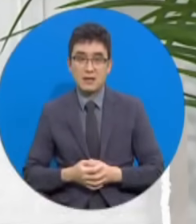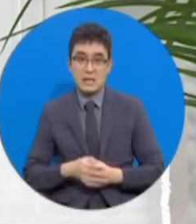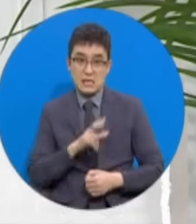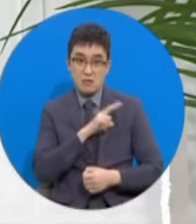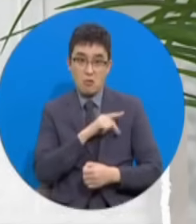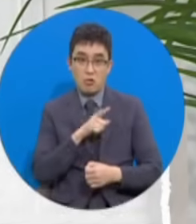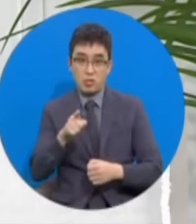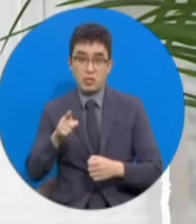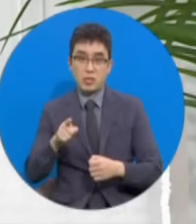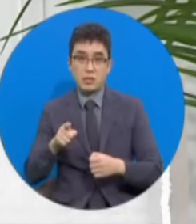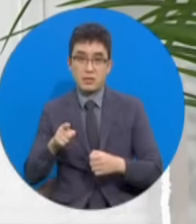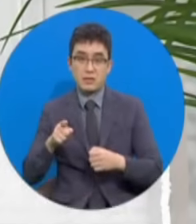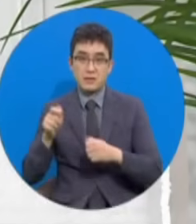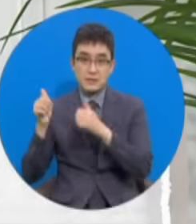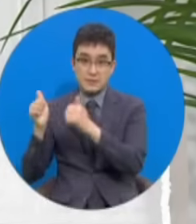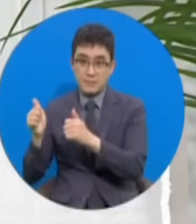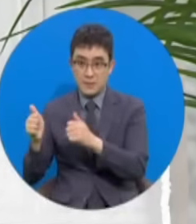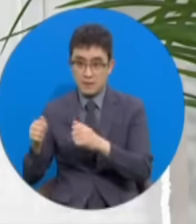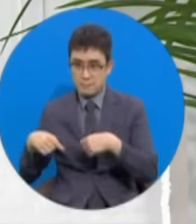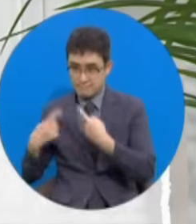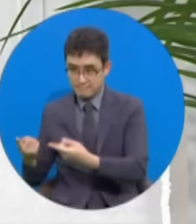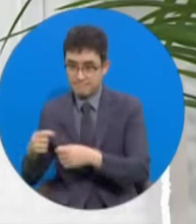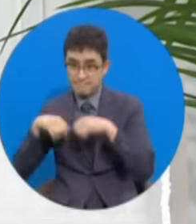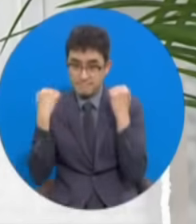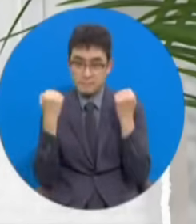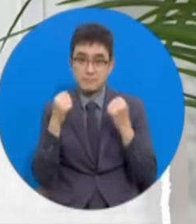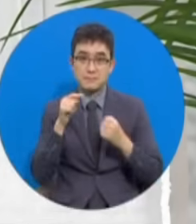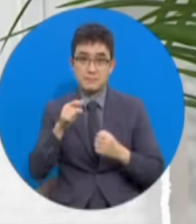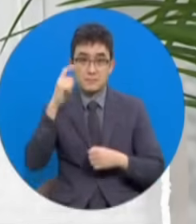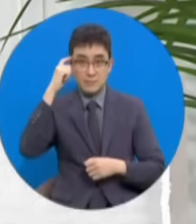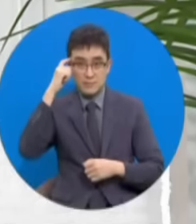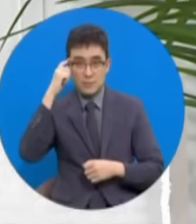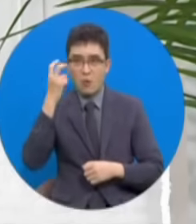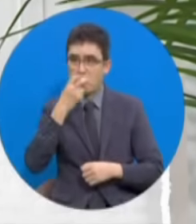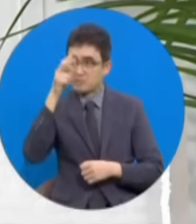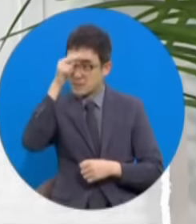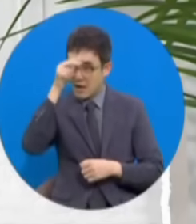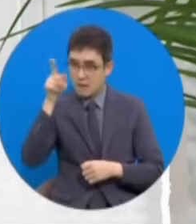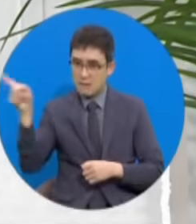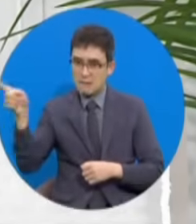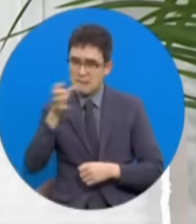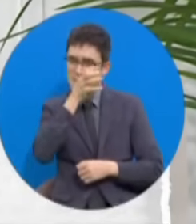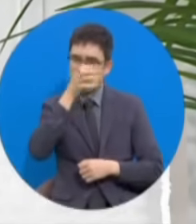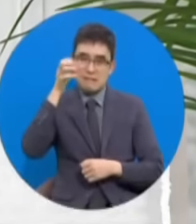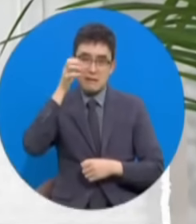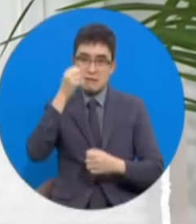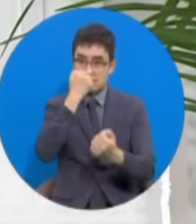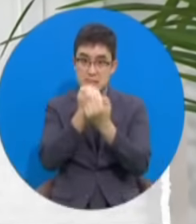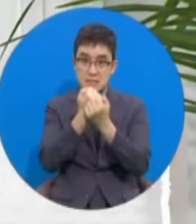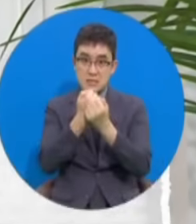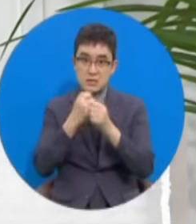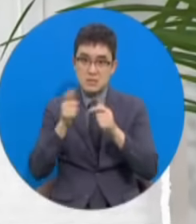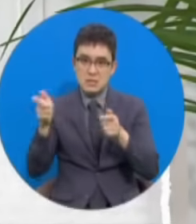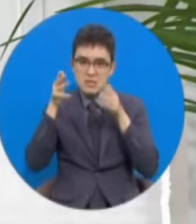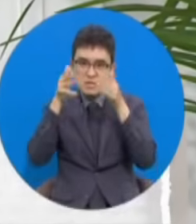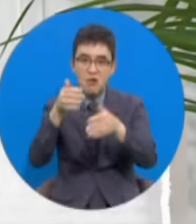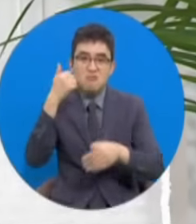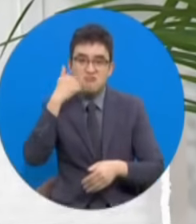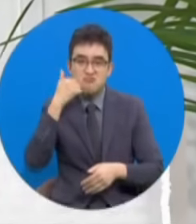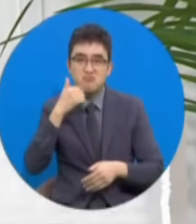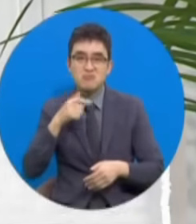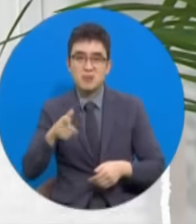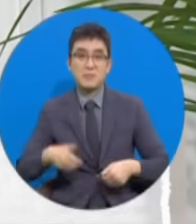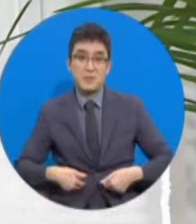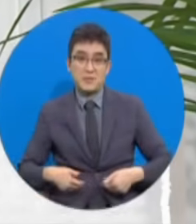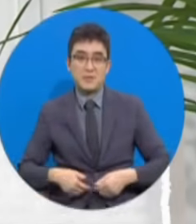내용들을 예. 비교하기에는 이 검찰의 무도함이 사실 어디에 그 칼이 있는지를 좀 볼 필요가 있다. 저는 그렇게